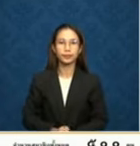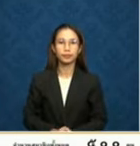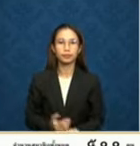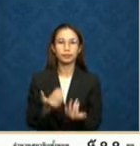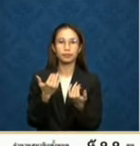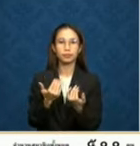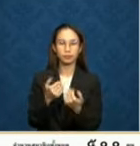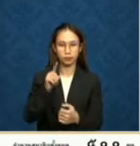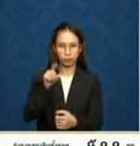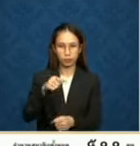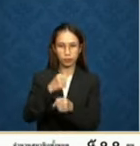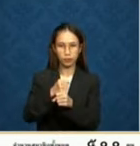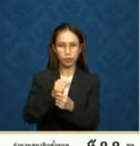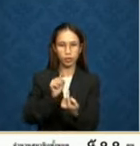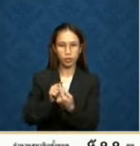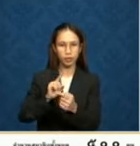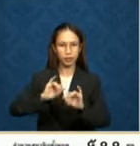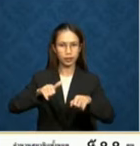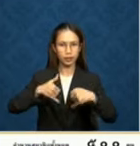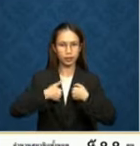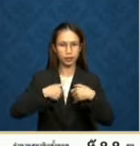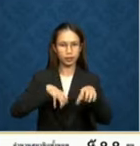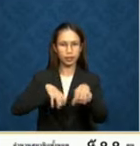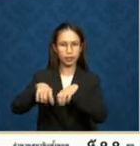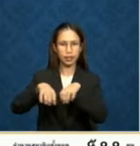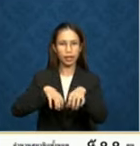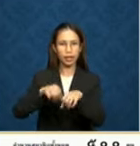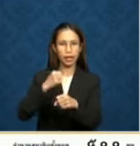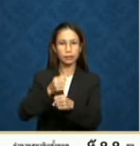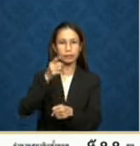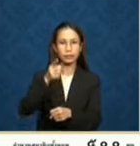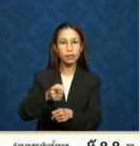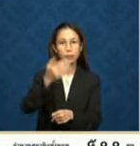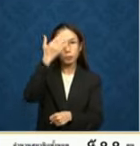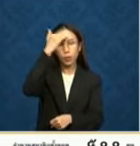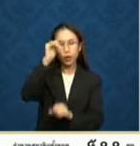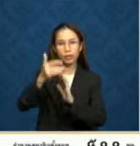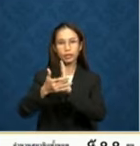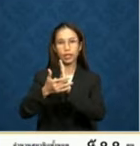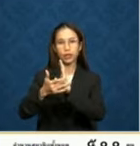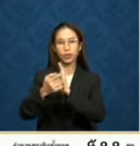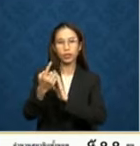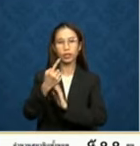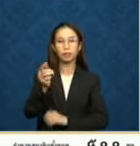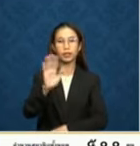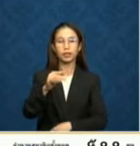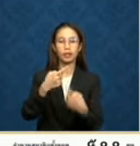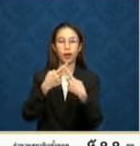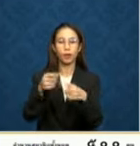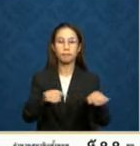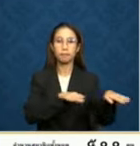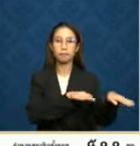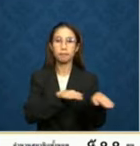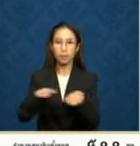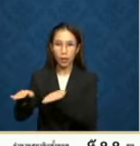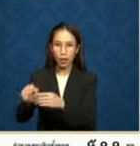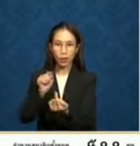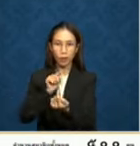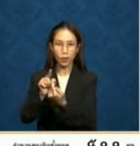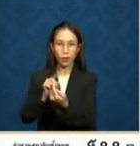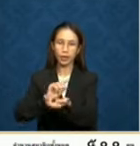ถึเวลาที่เราต้องมเราภาพ เรื่นอย่จงๆ เพ พอนี้มไมใช่แค่เรื่เทคโนโยีแต่มัคอการเตรียมพร้อม รับขึ้นความเปล